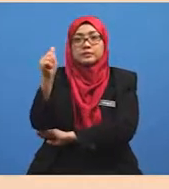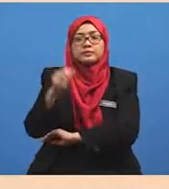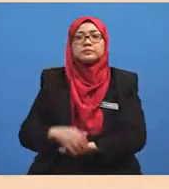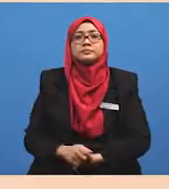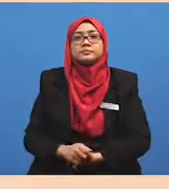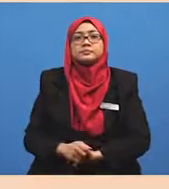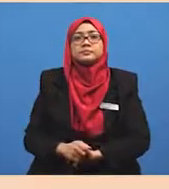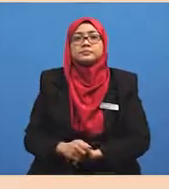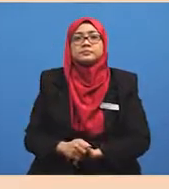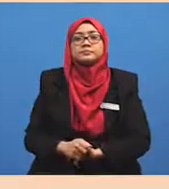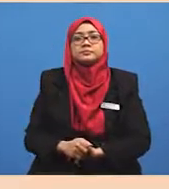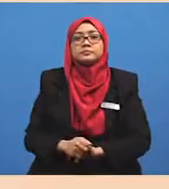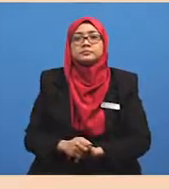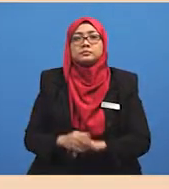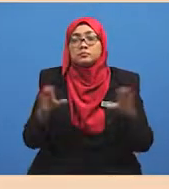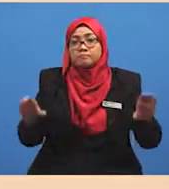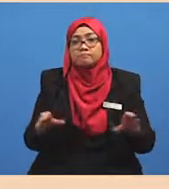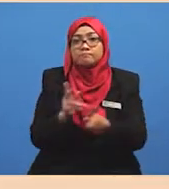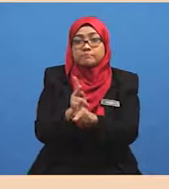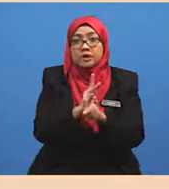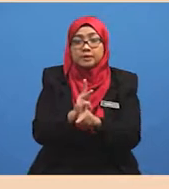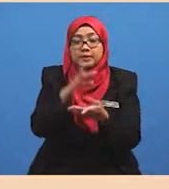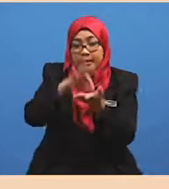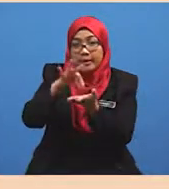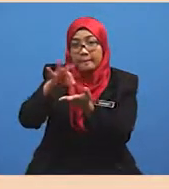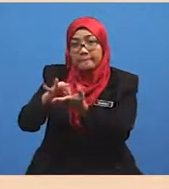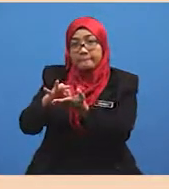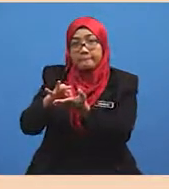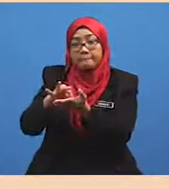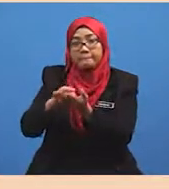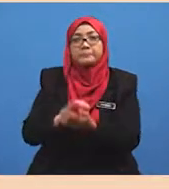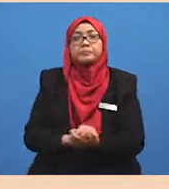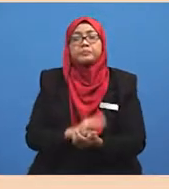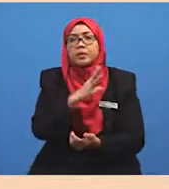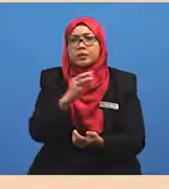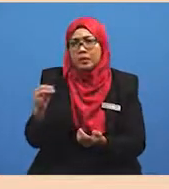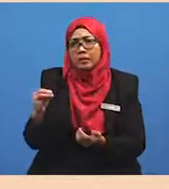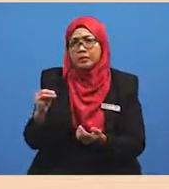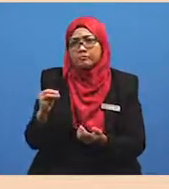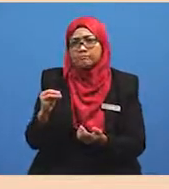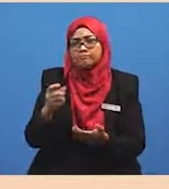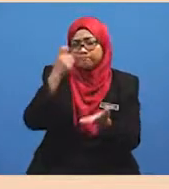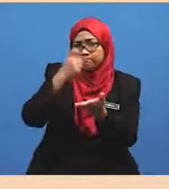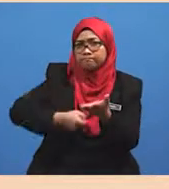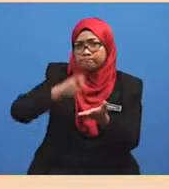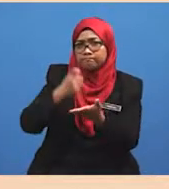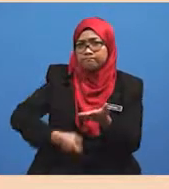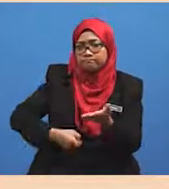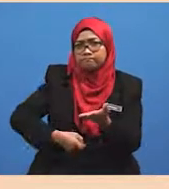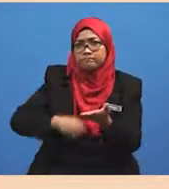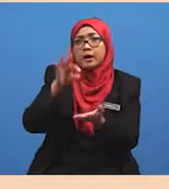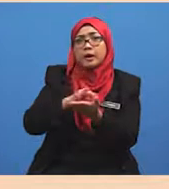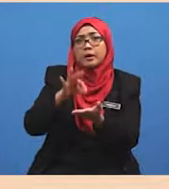ladang kenakan ayam mendapat harga jagung di pasaran dunia